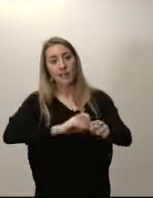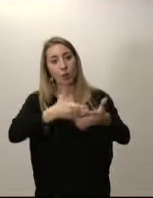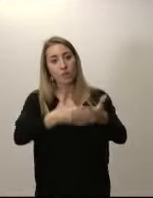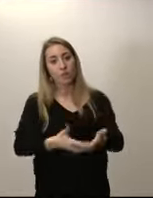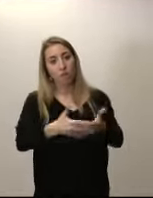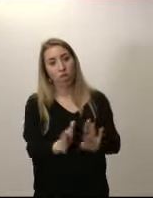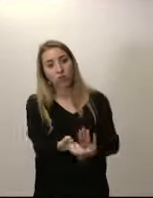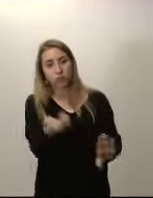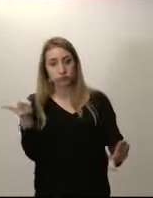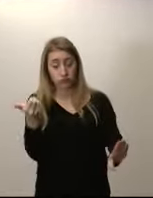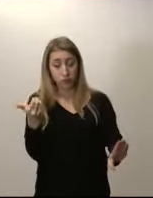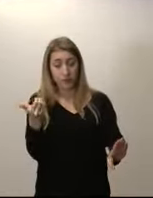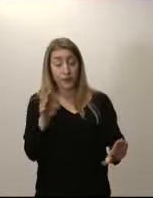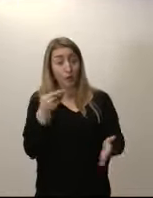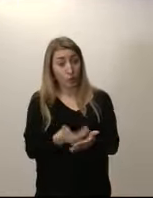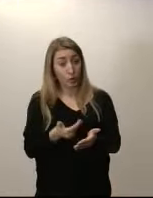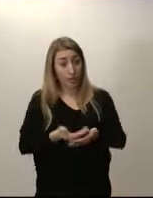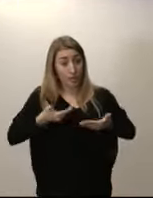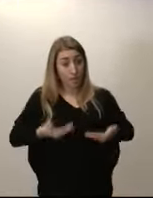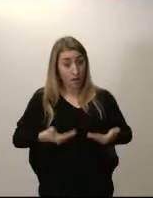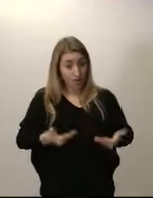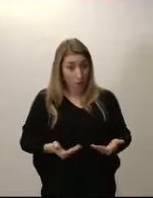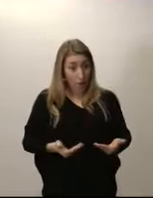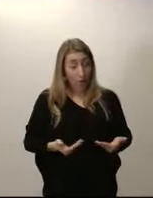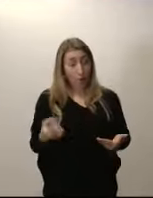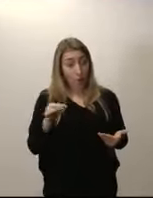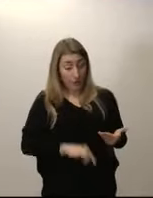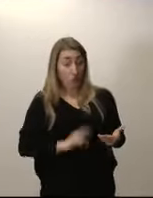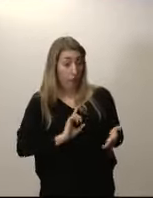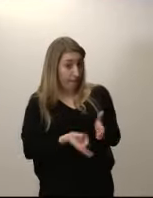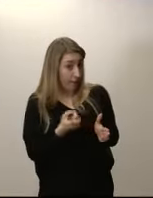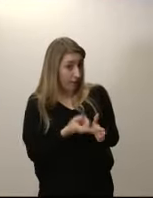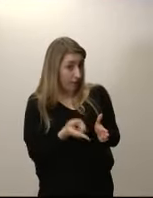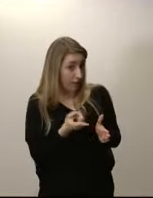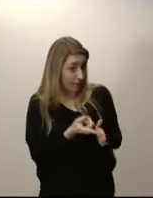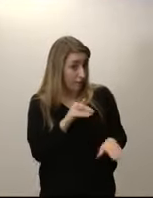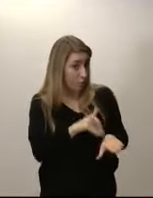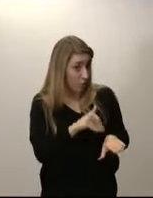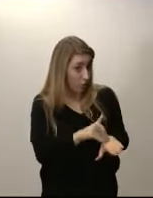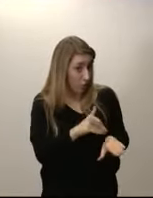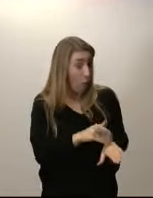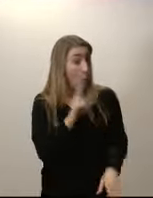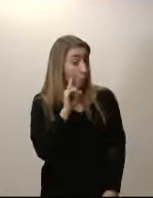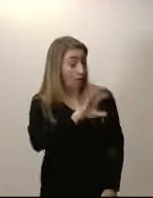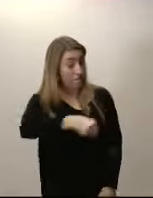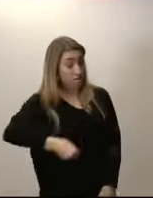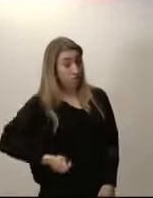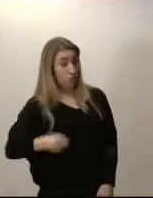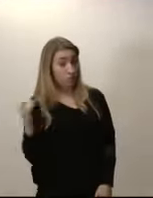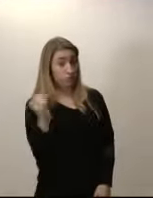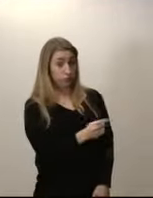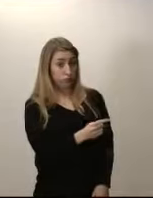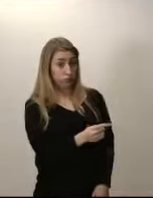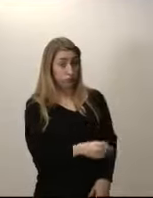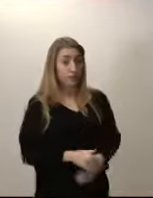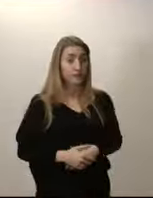obligés de réaliser maintenant et de mettre en place, je le répète encore une fois, monsieur Merz, à cause de vous.